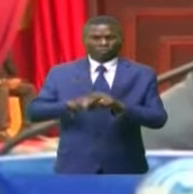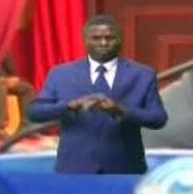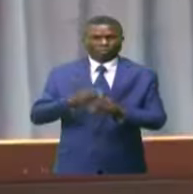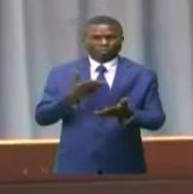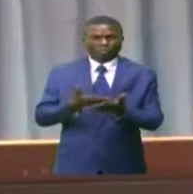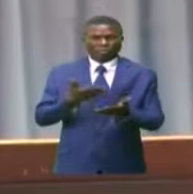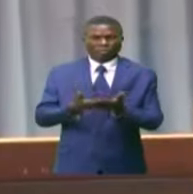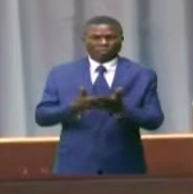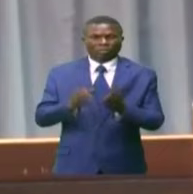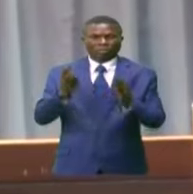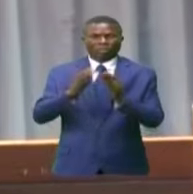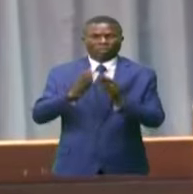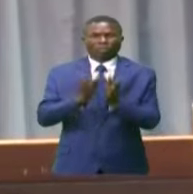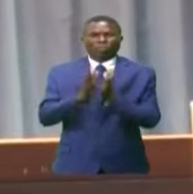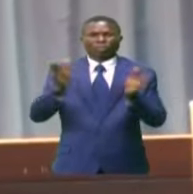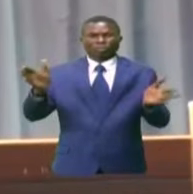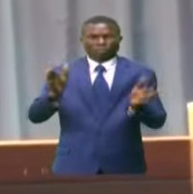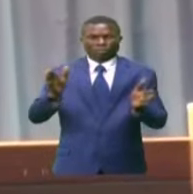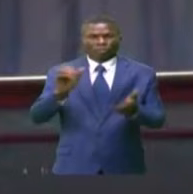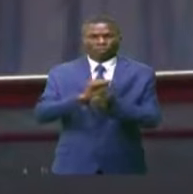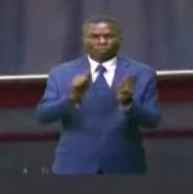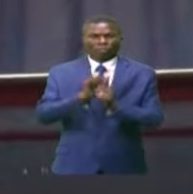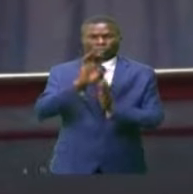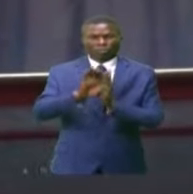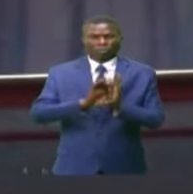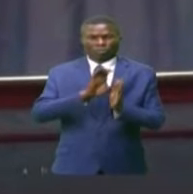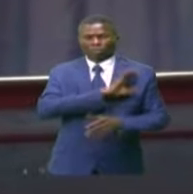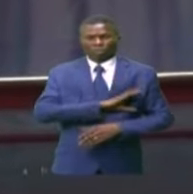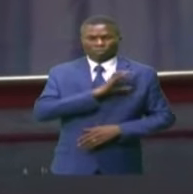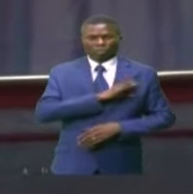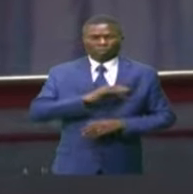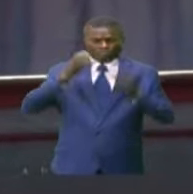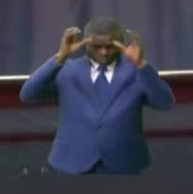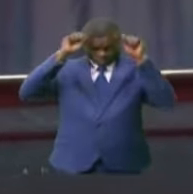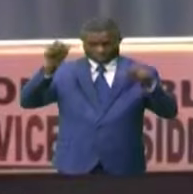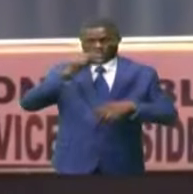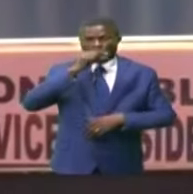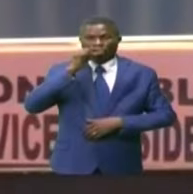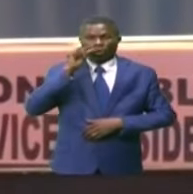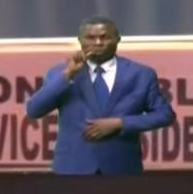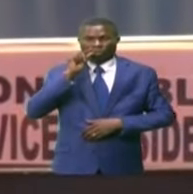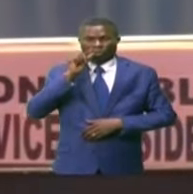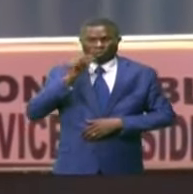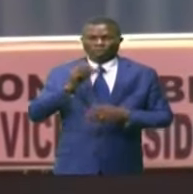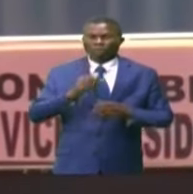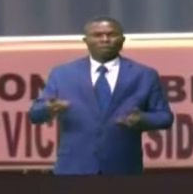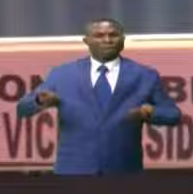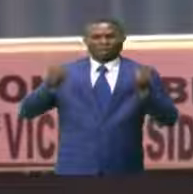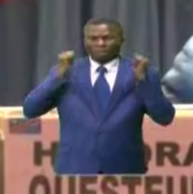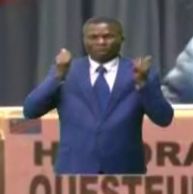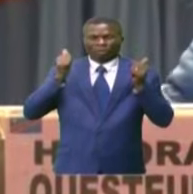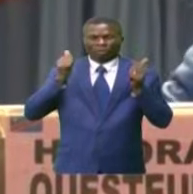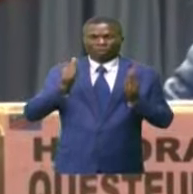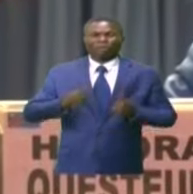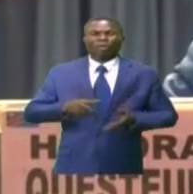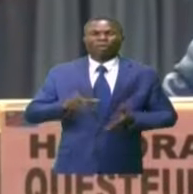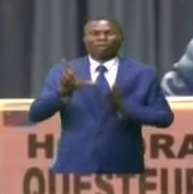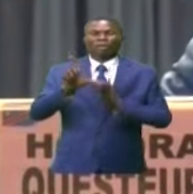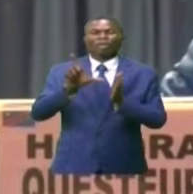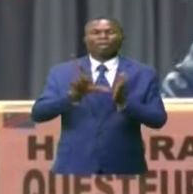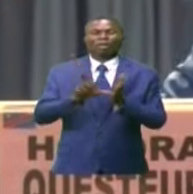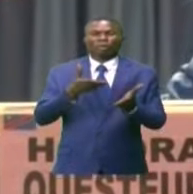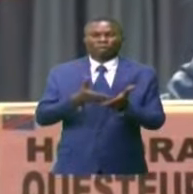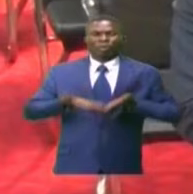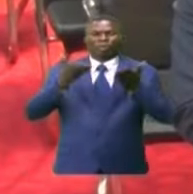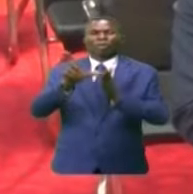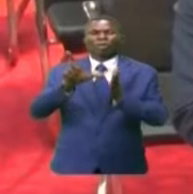Kasongo, l'Assemblée plénière, sous la conduite du président Christophe Mbosso Kodiapwanga, a rejeté la dite proposition de loi. Cette